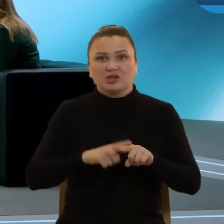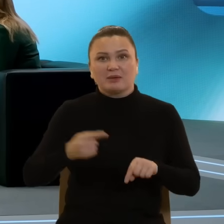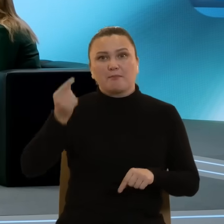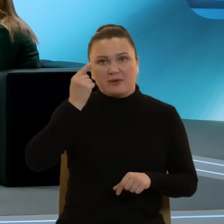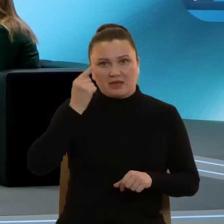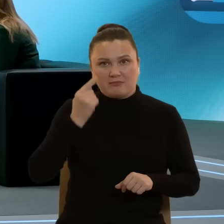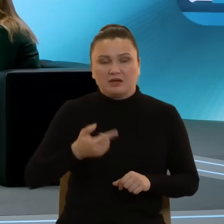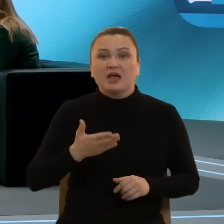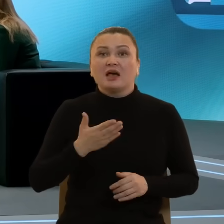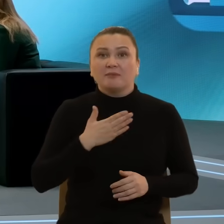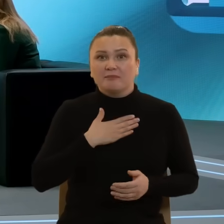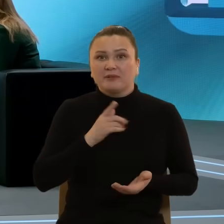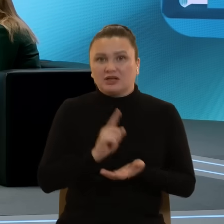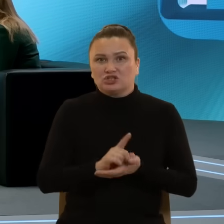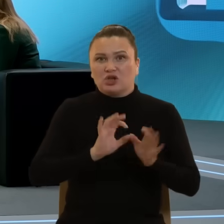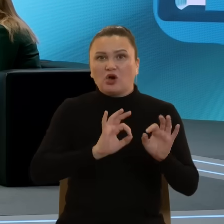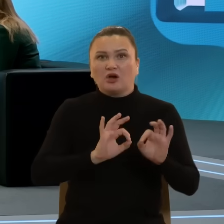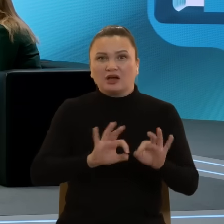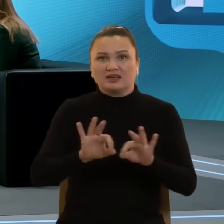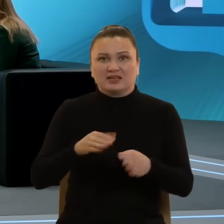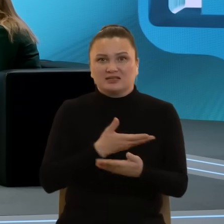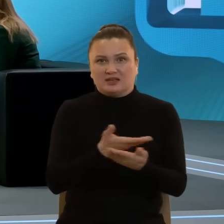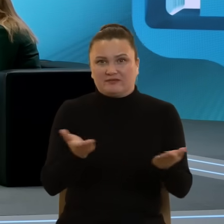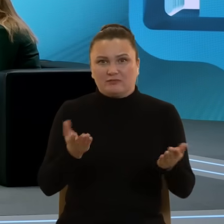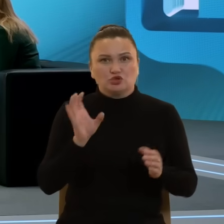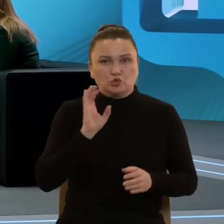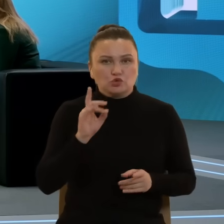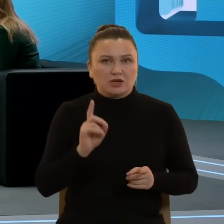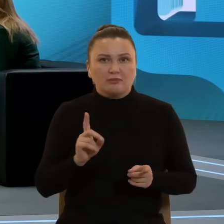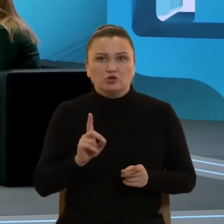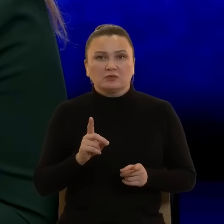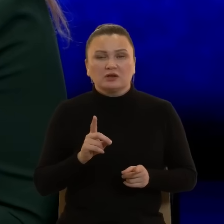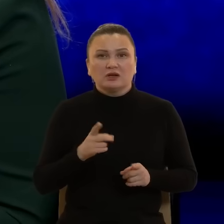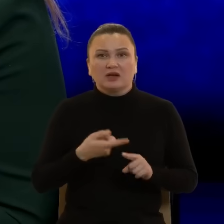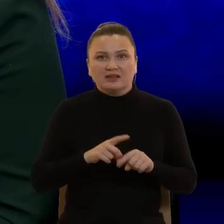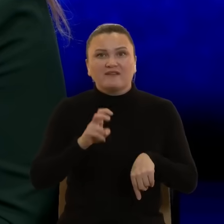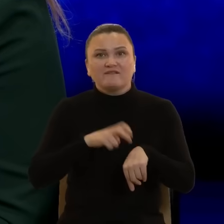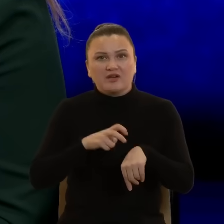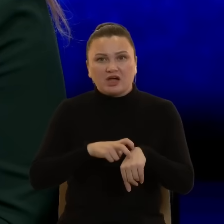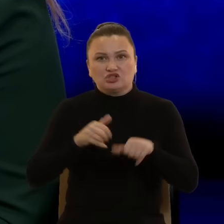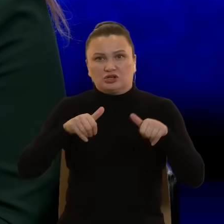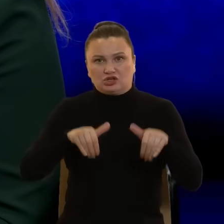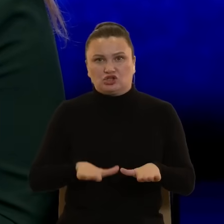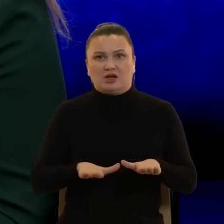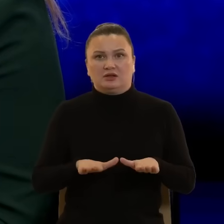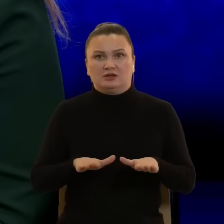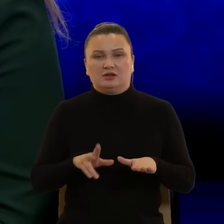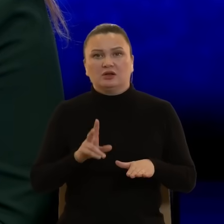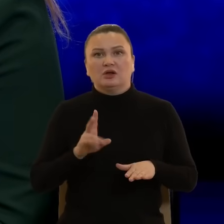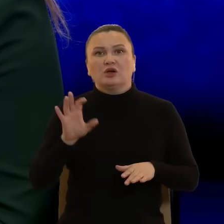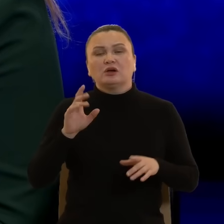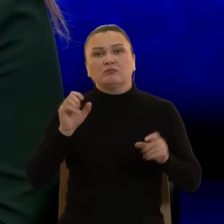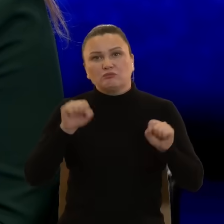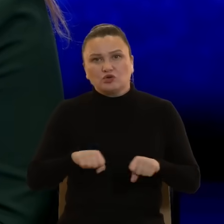еще и донести эту информацию до наших слушателей, что это все-таки прерогатива врача принимать решение о